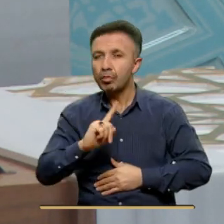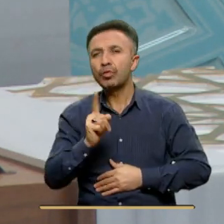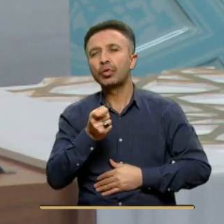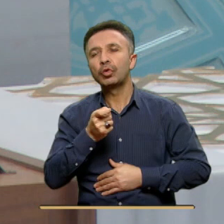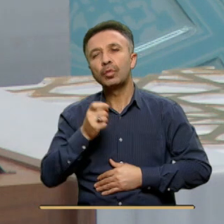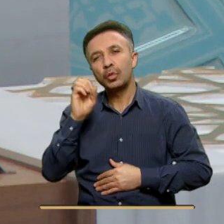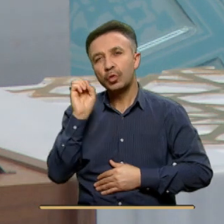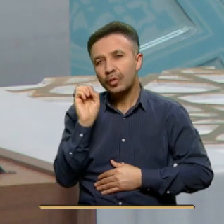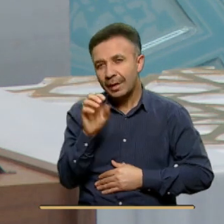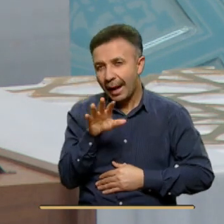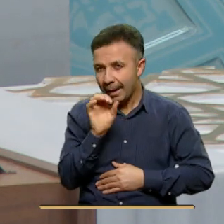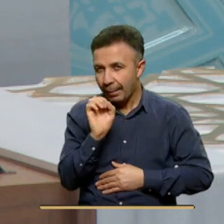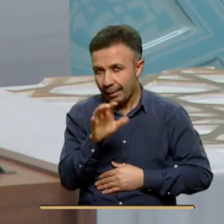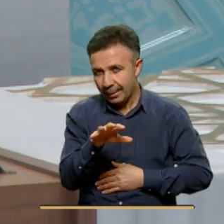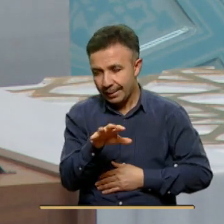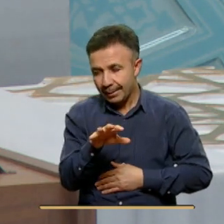rehberimiz,